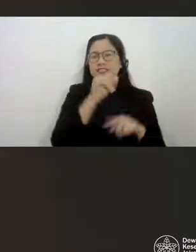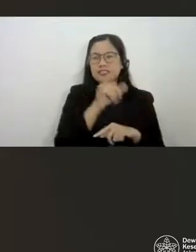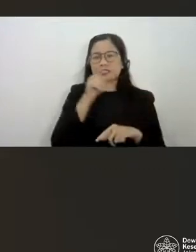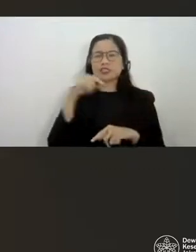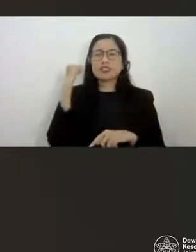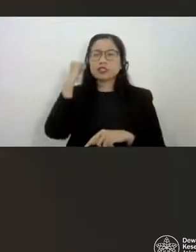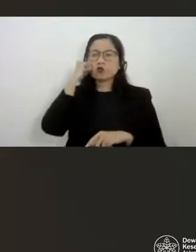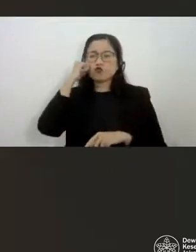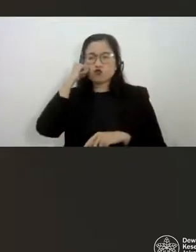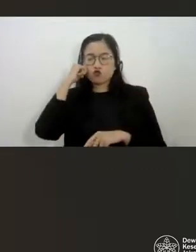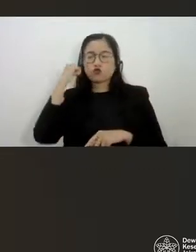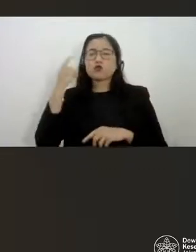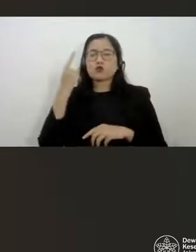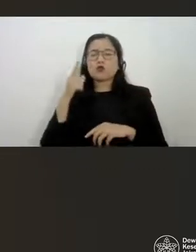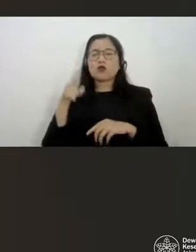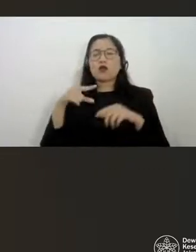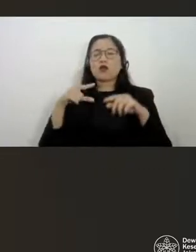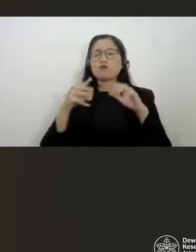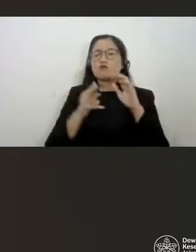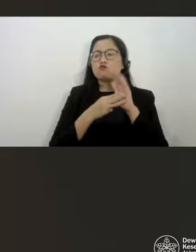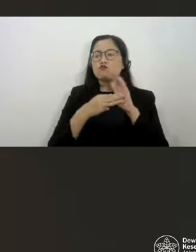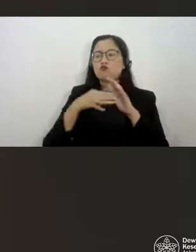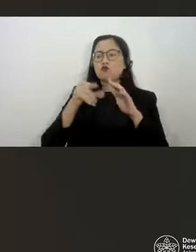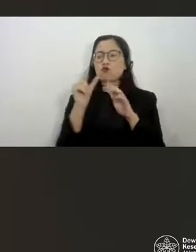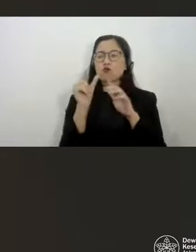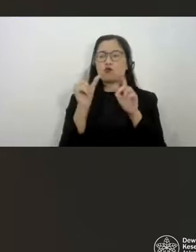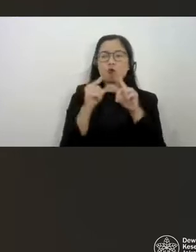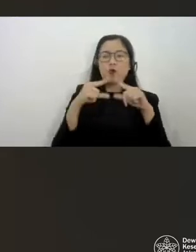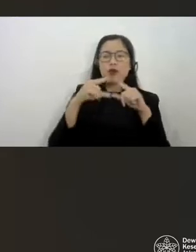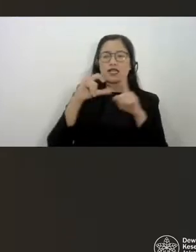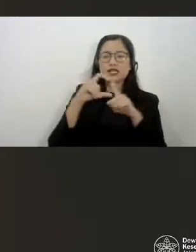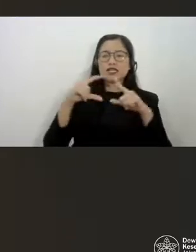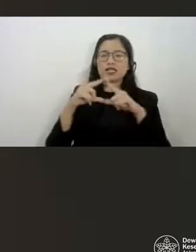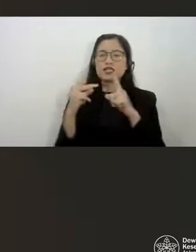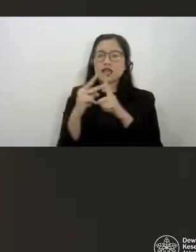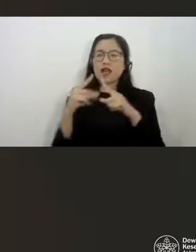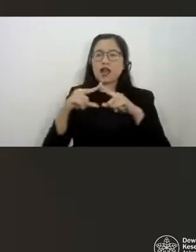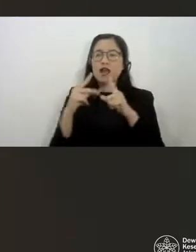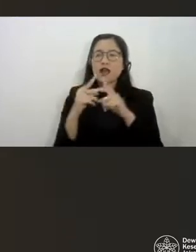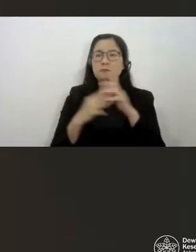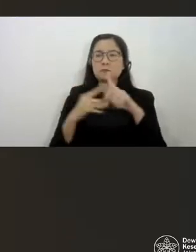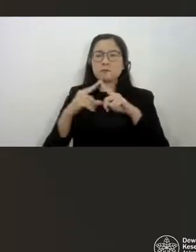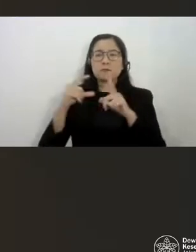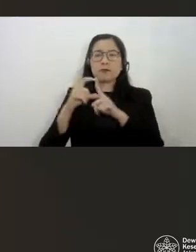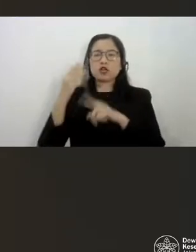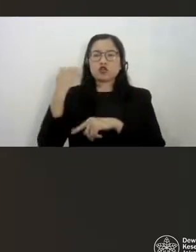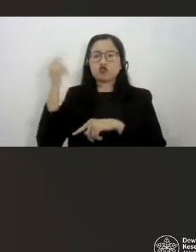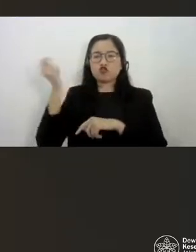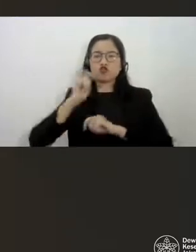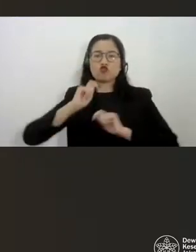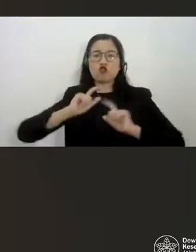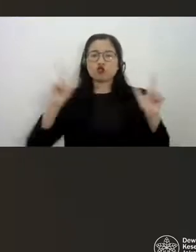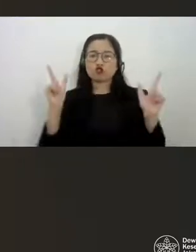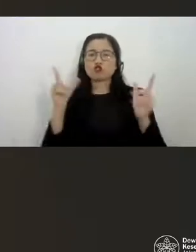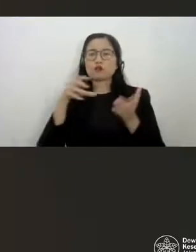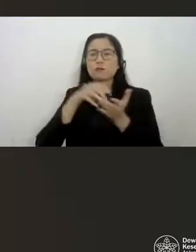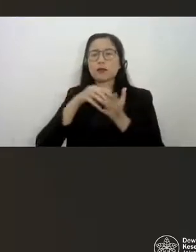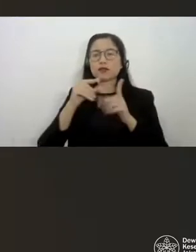Buwaidah Ahmad, adalah gadis pertama di desanya yang menyelesaikan pendidikan di pesantren Darul Dakwah Wal Irsyad di